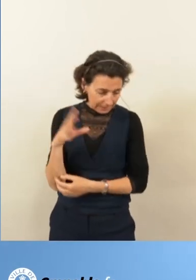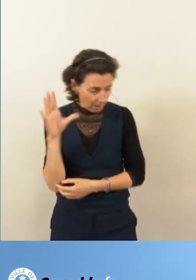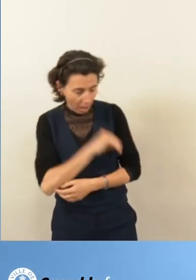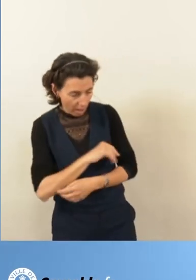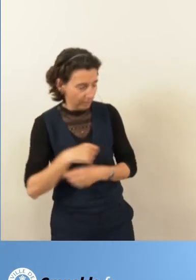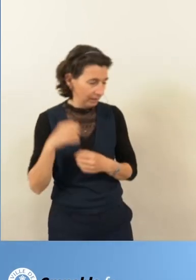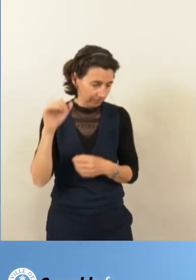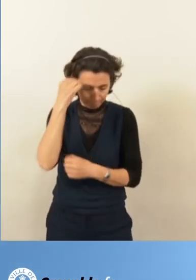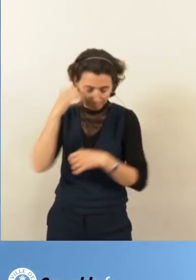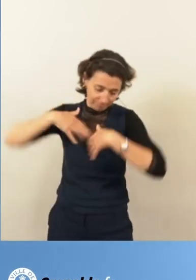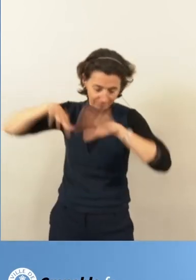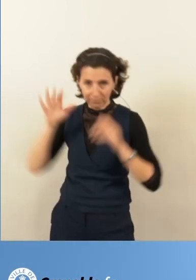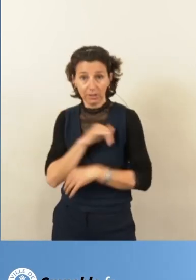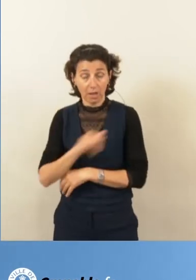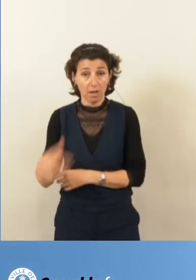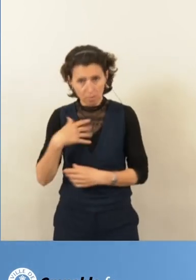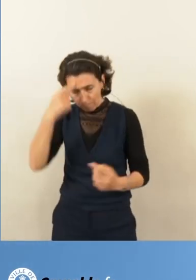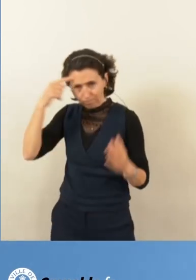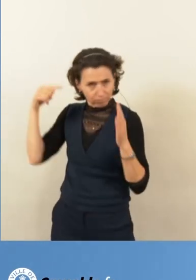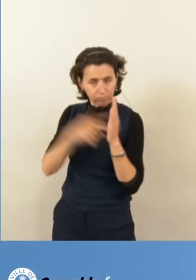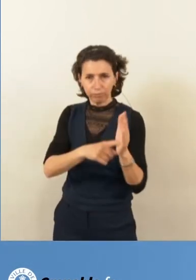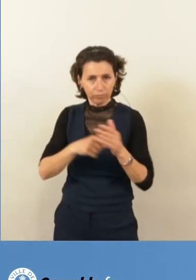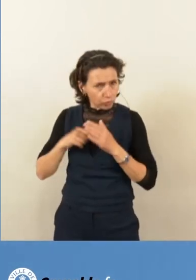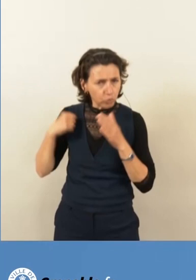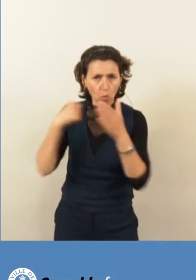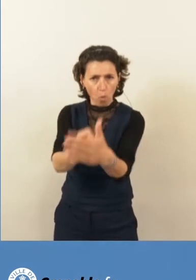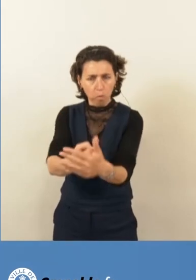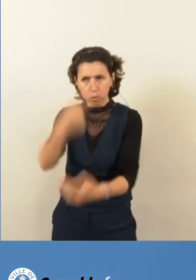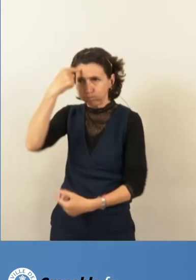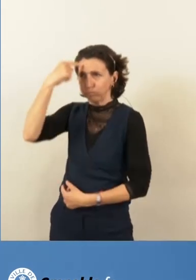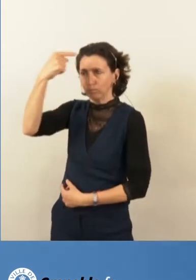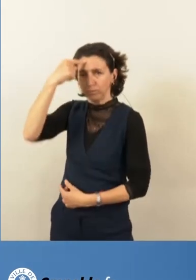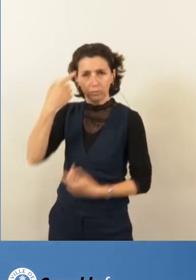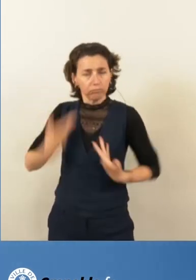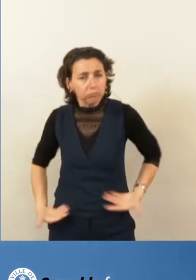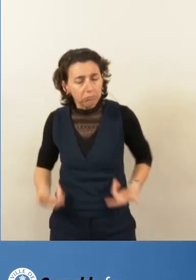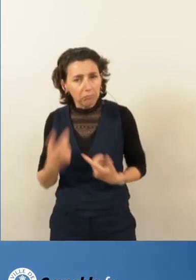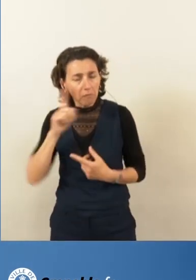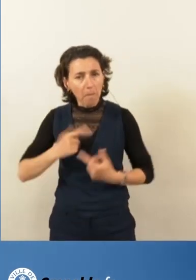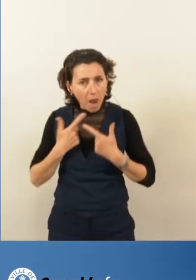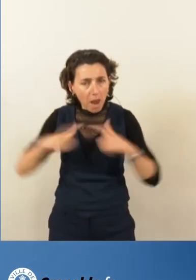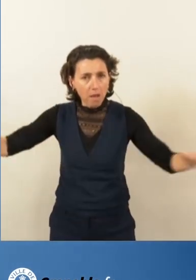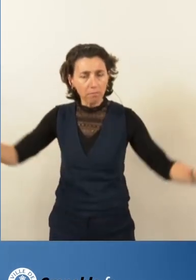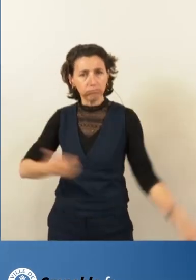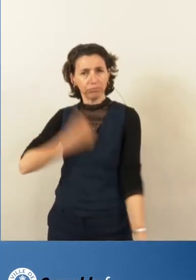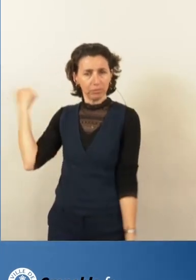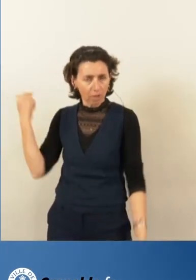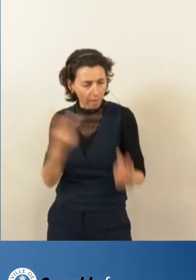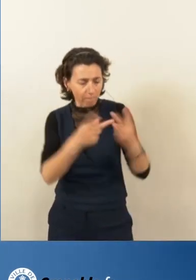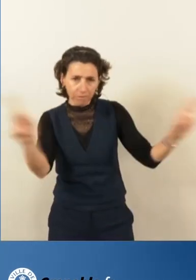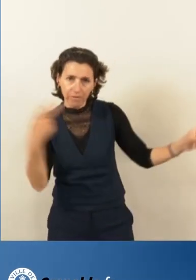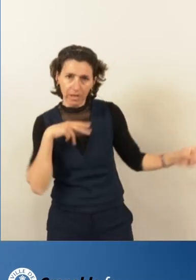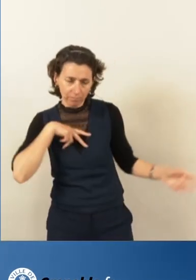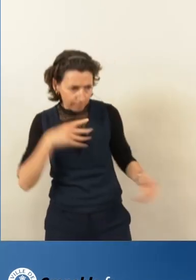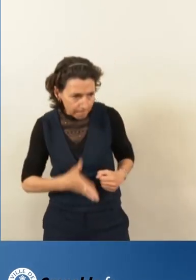et lutter contre toute forme d'injustice être une femme libre indépendante et servir de la